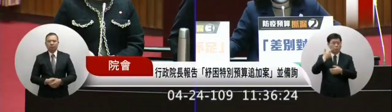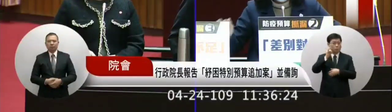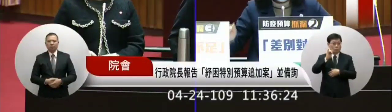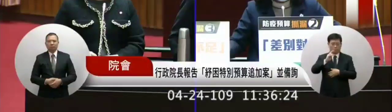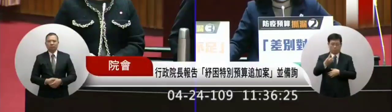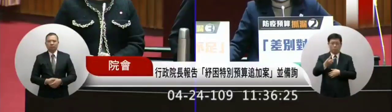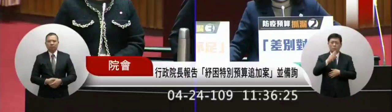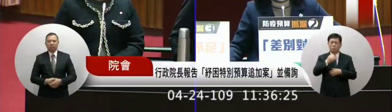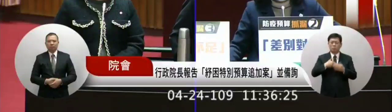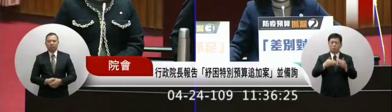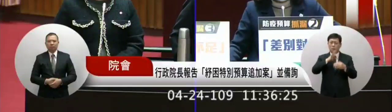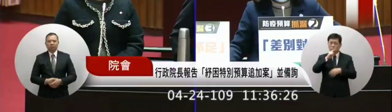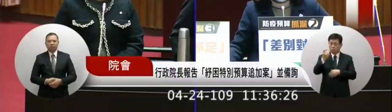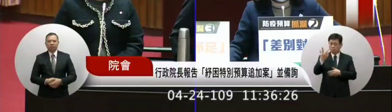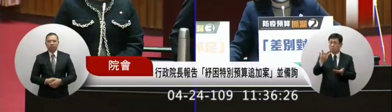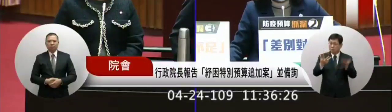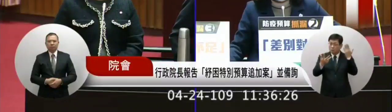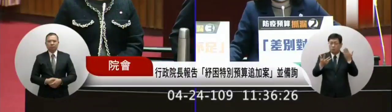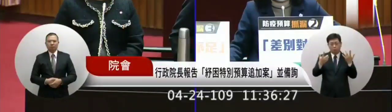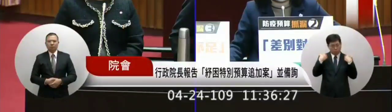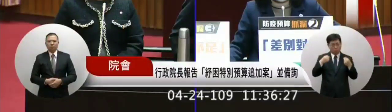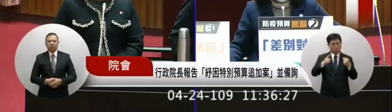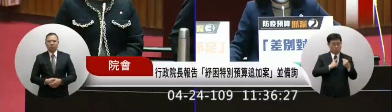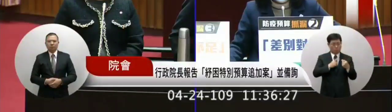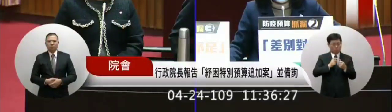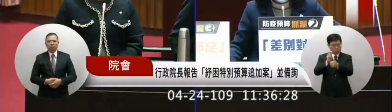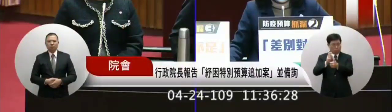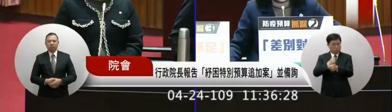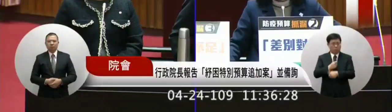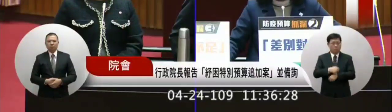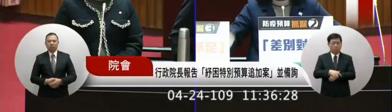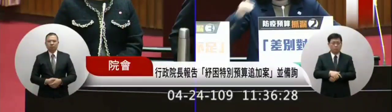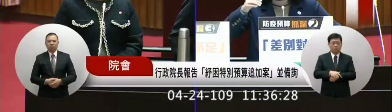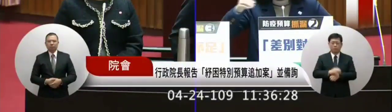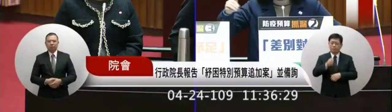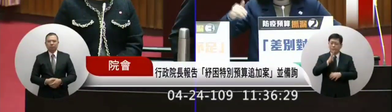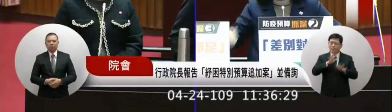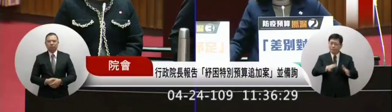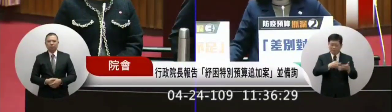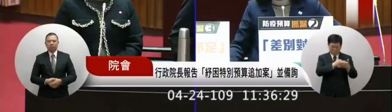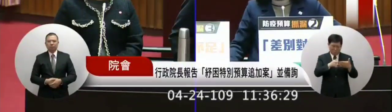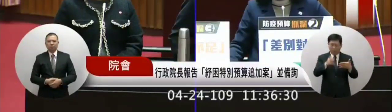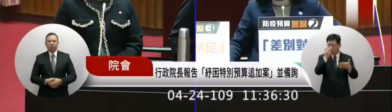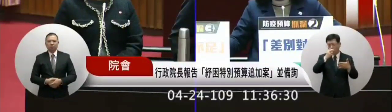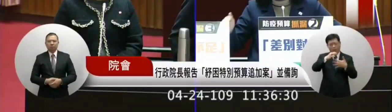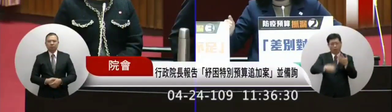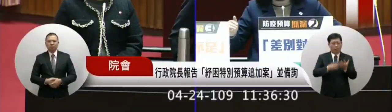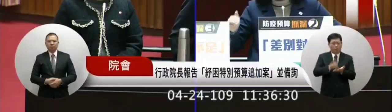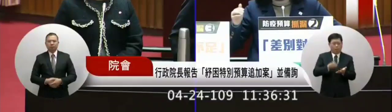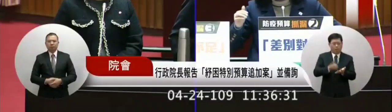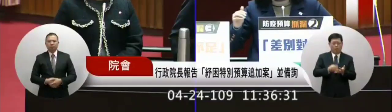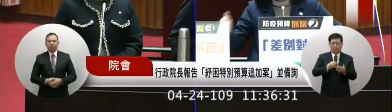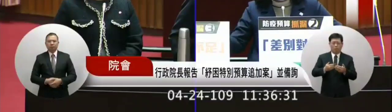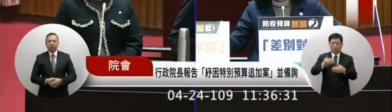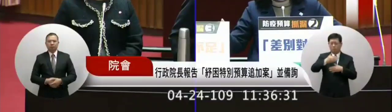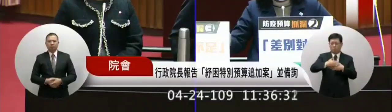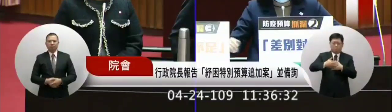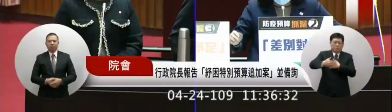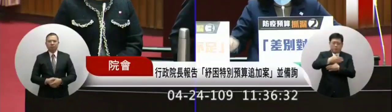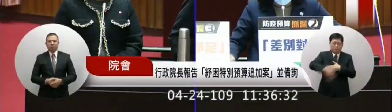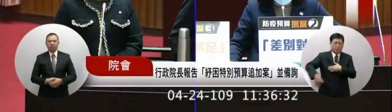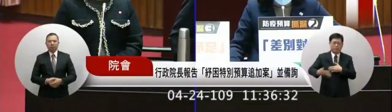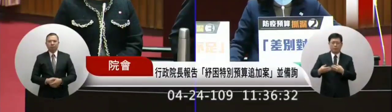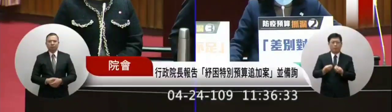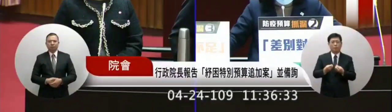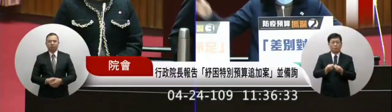里面的一个超过18岁的人，他相对也是在你们应该照顾的对象。可是我们在这个门槛设定上就切了，把他们切出